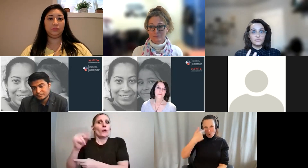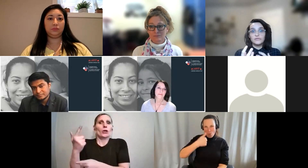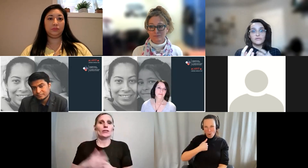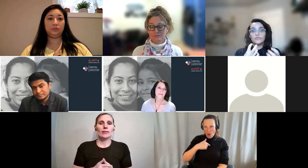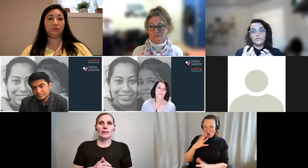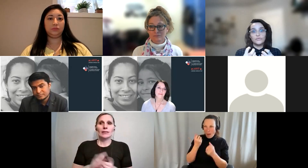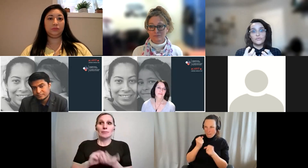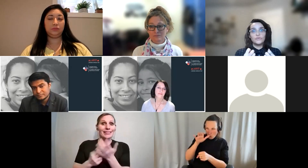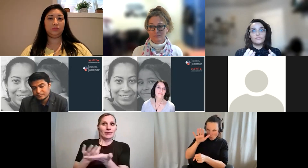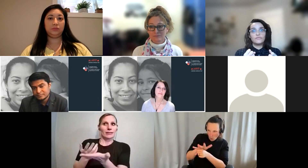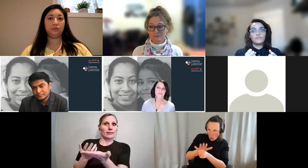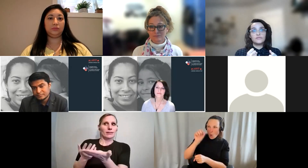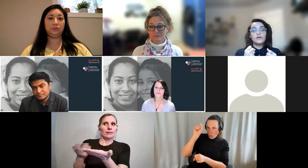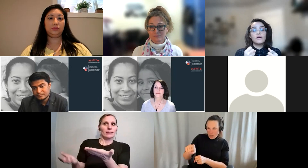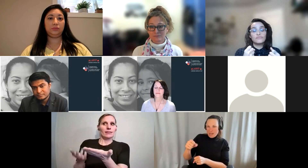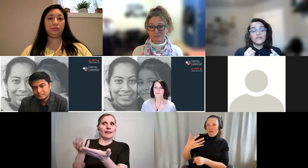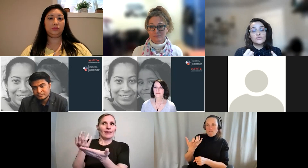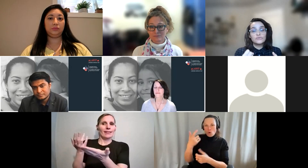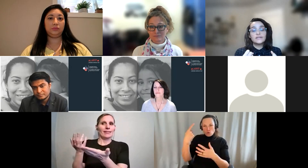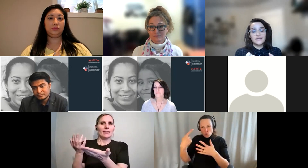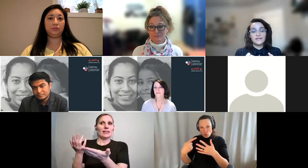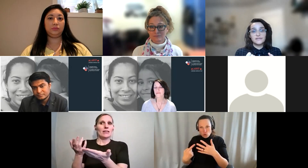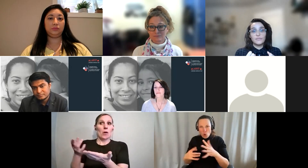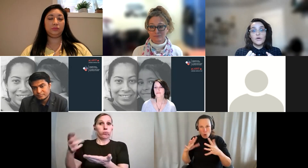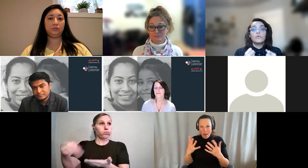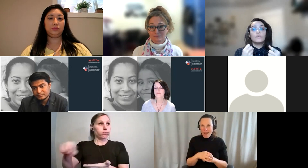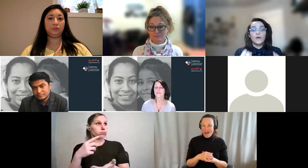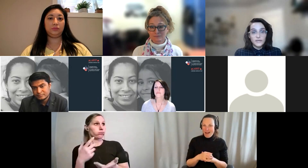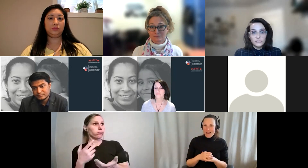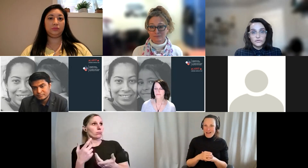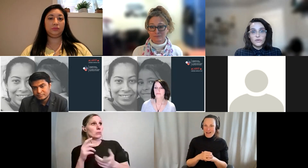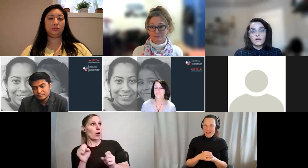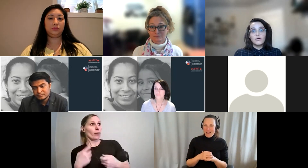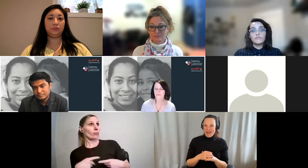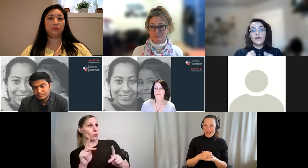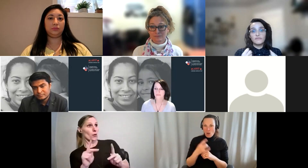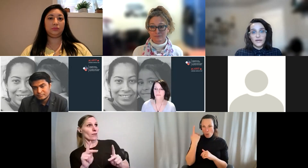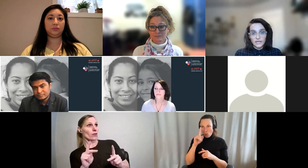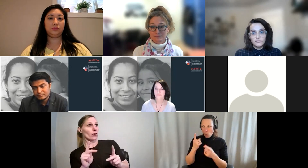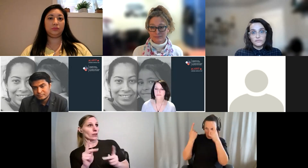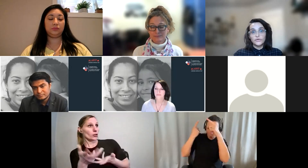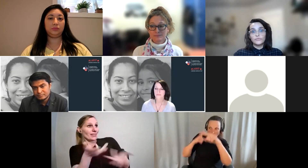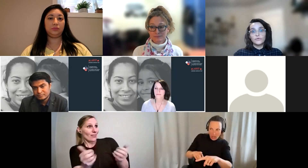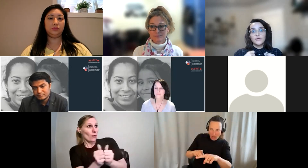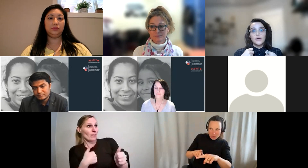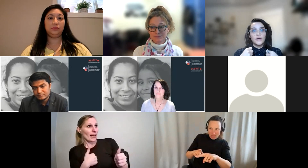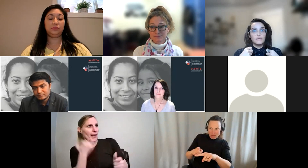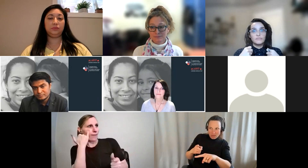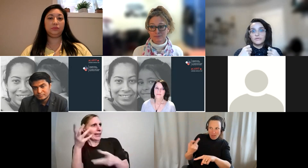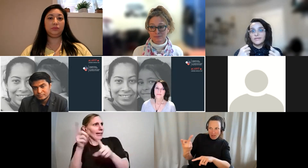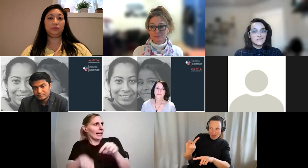à utiliser. Tu ne peux pas vraiment consentir à qu'il travaille pour